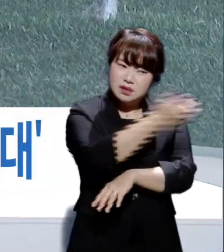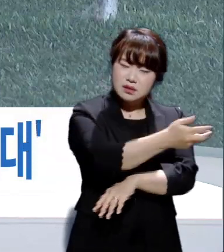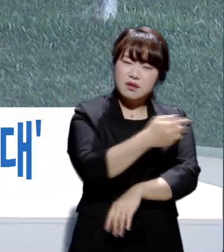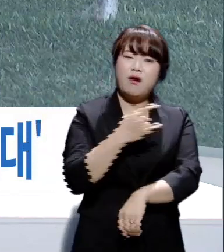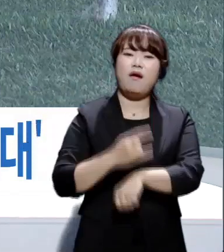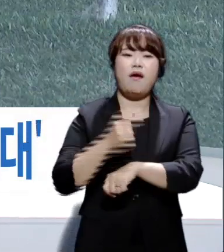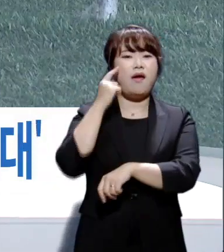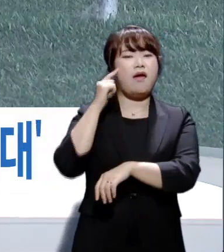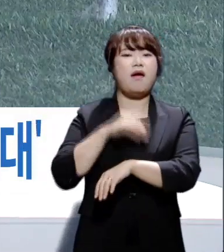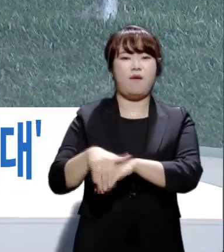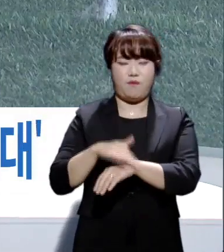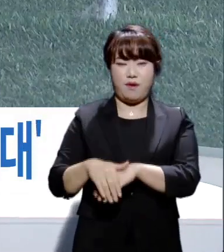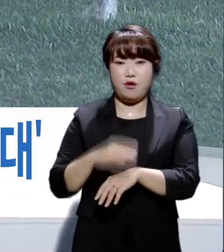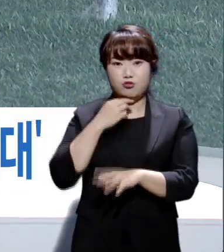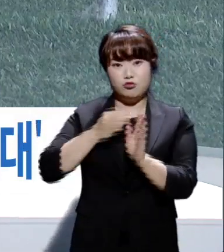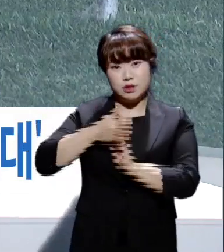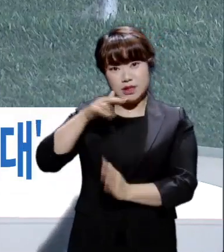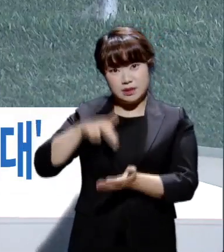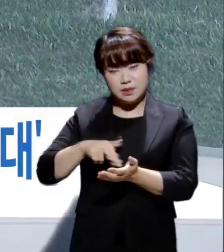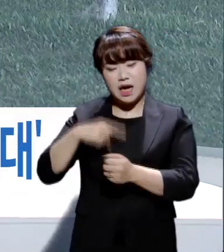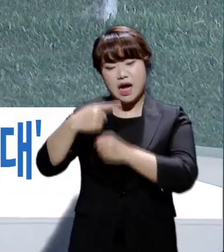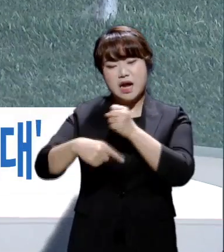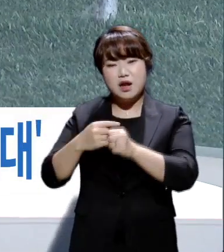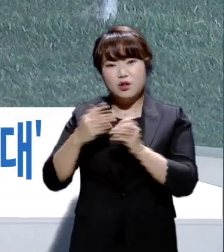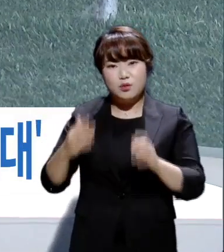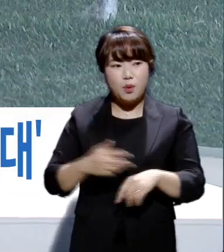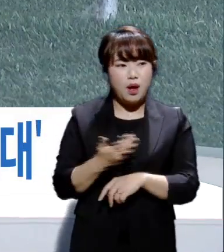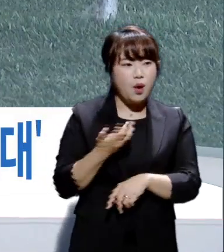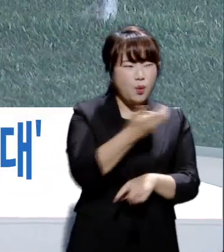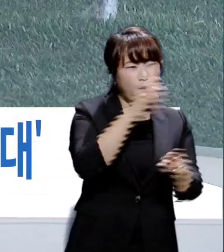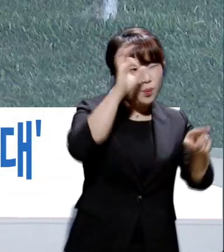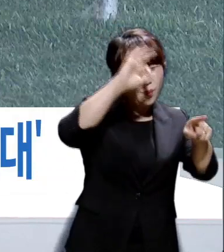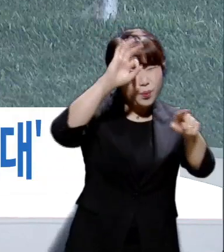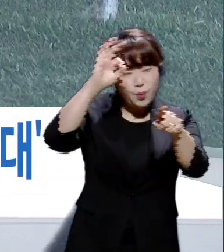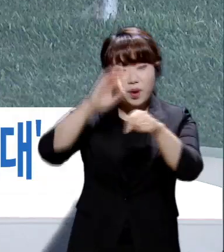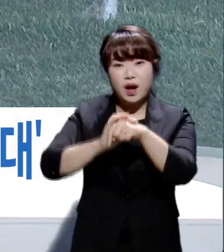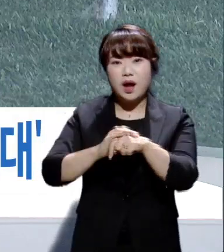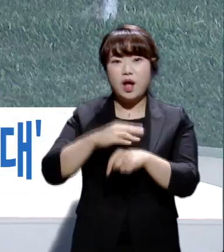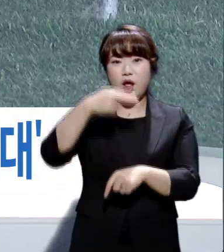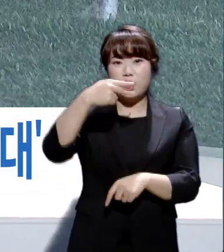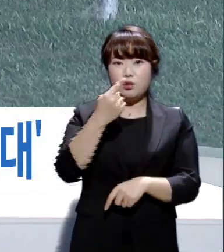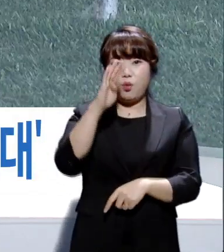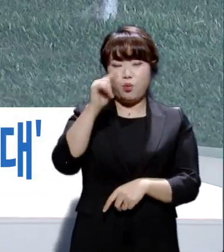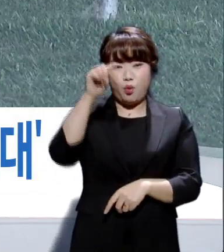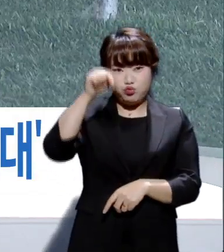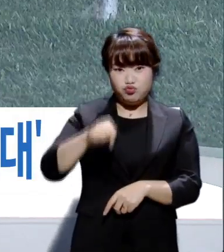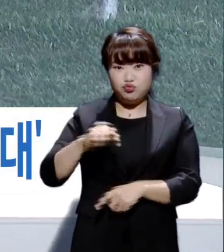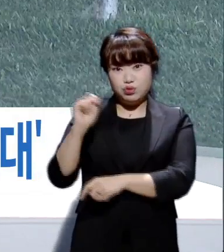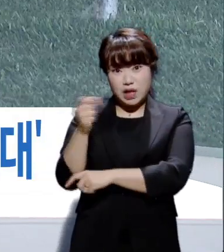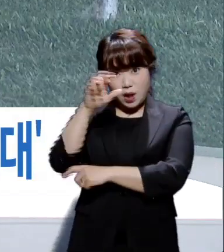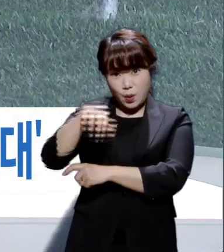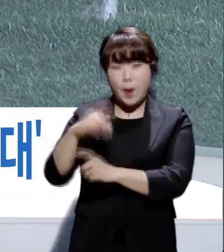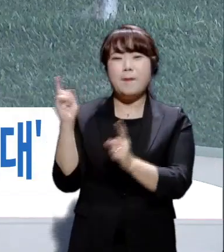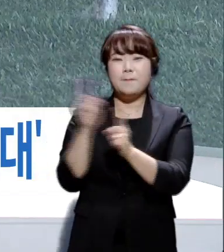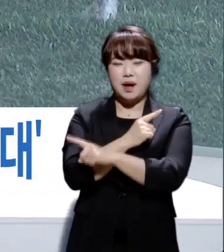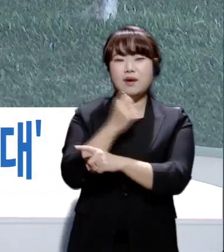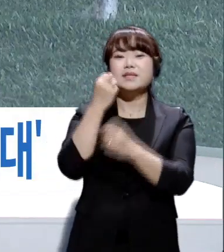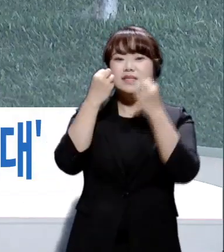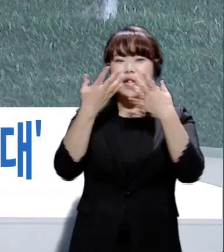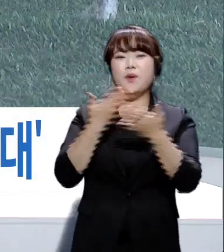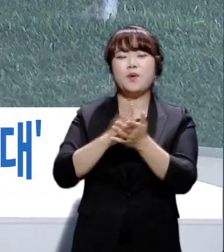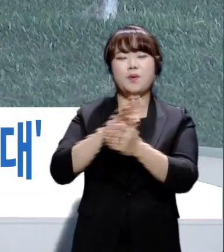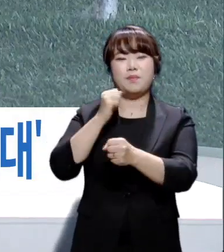하는 상황입니다. 서울시가 1년 넘게 부지를 찾은 끝에 도봉구 게이트볼장을 철거하고 신축하는 방안을